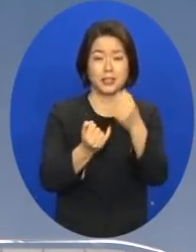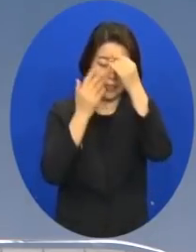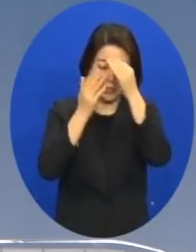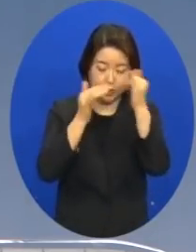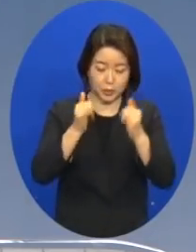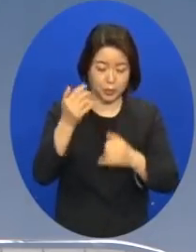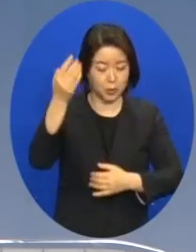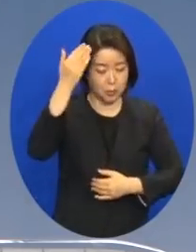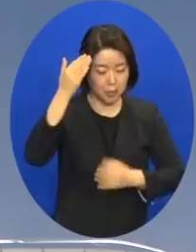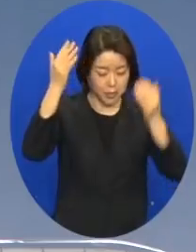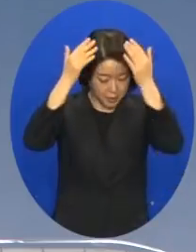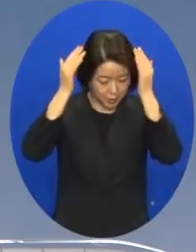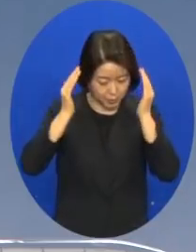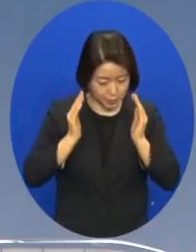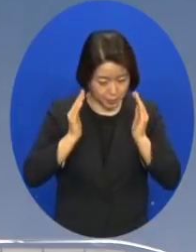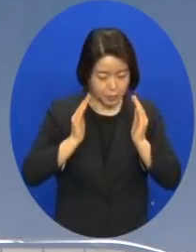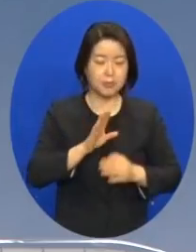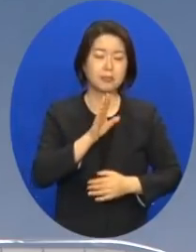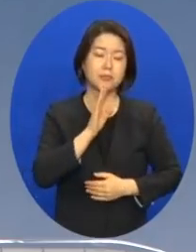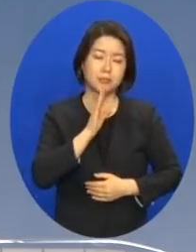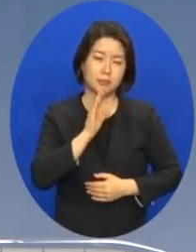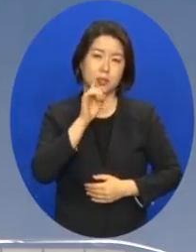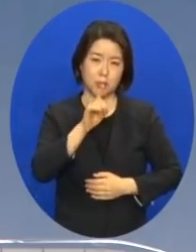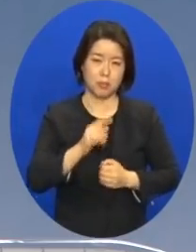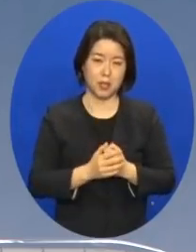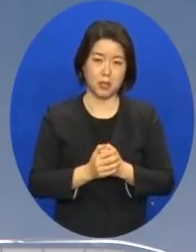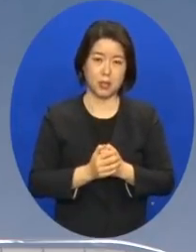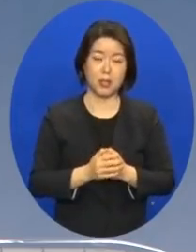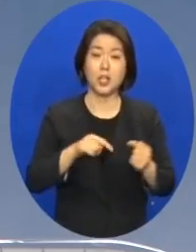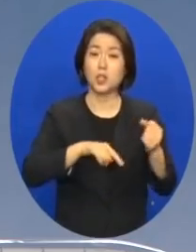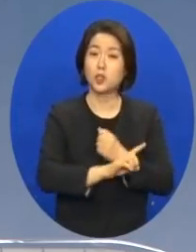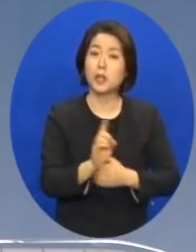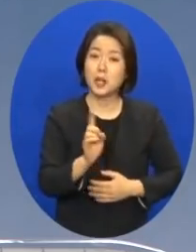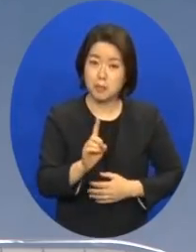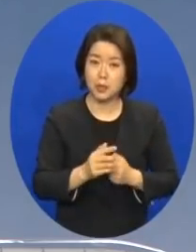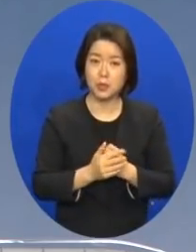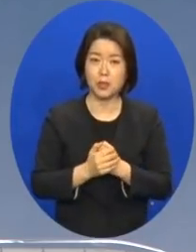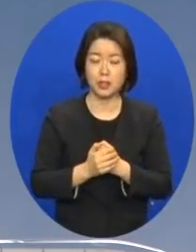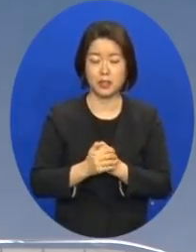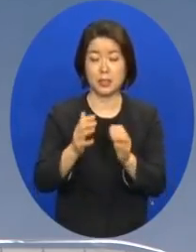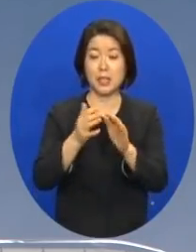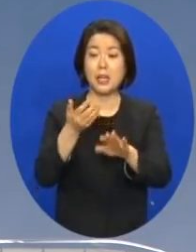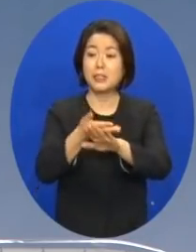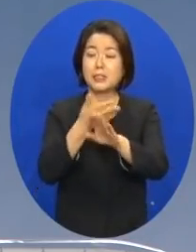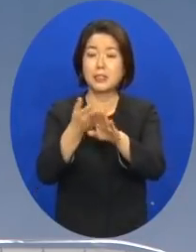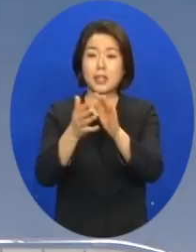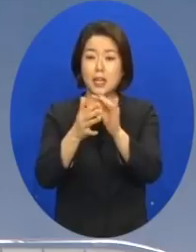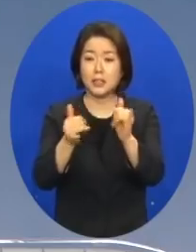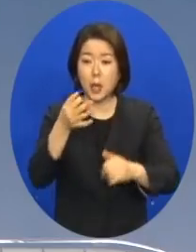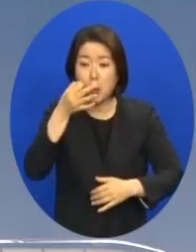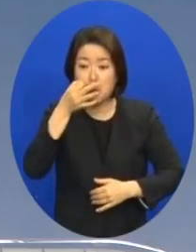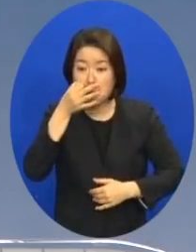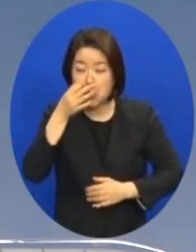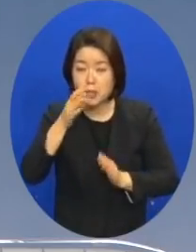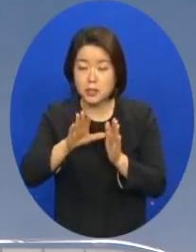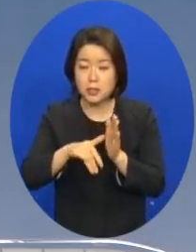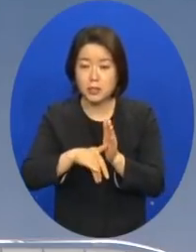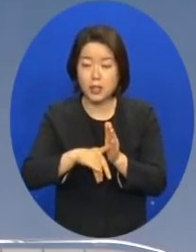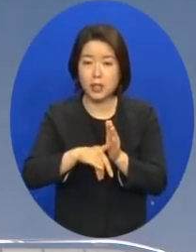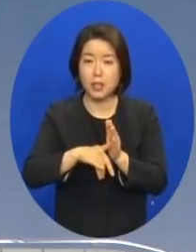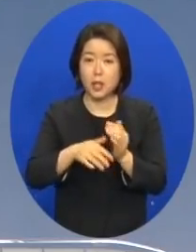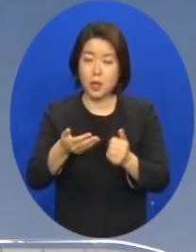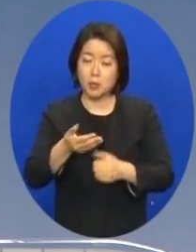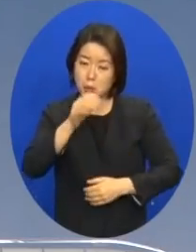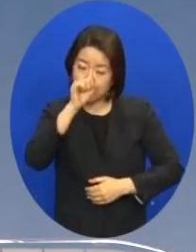쓰는 게 옳겠다고 말씀했습니다. 이유가 뭐죠? 사람에게 덕이 되는 일이냐 하는 겁니다.